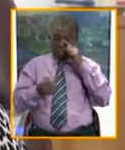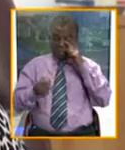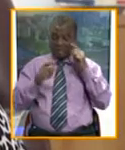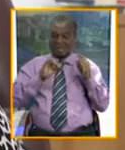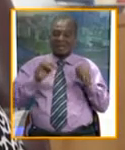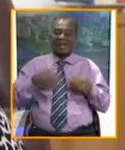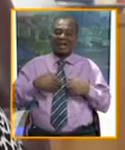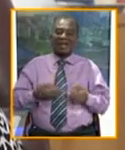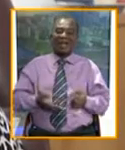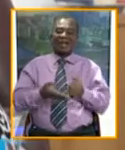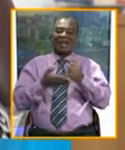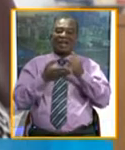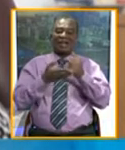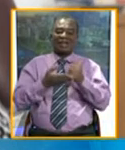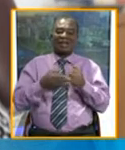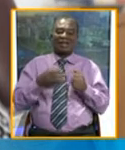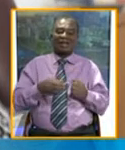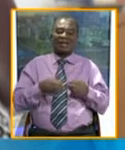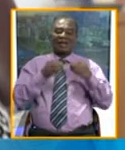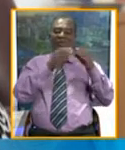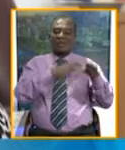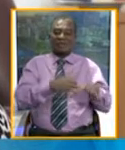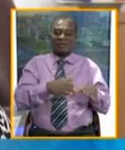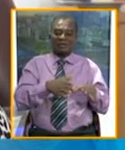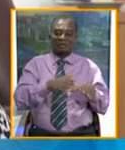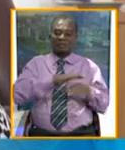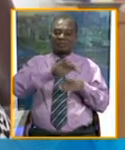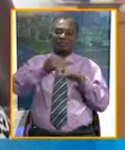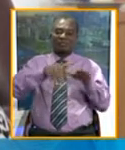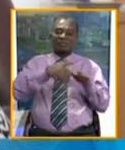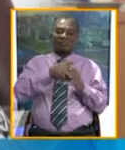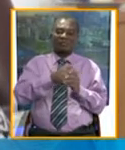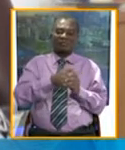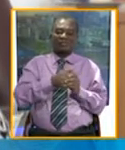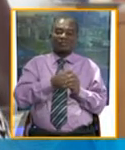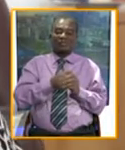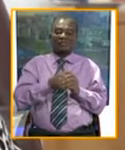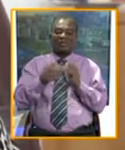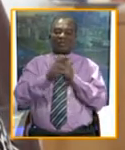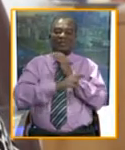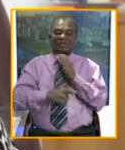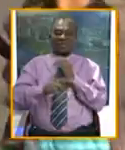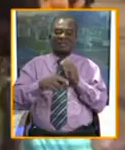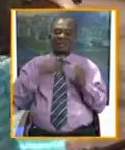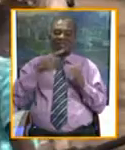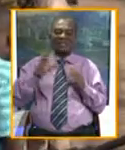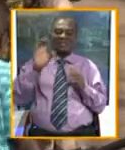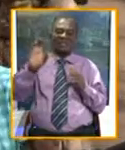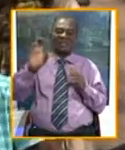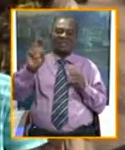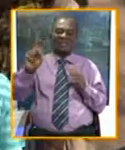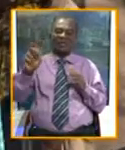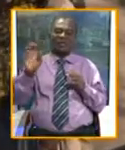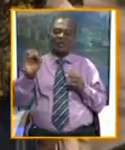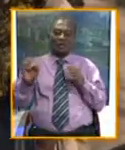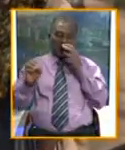contribué à restaurer toutes les zones dites CNO à l'époque